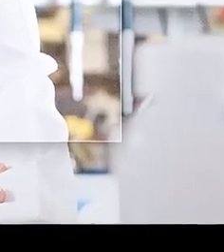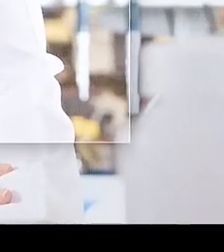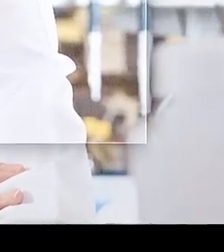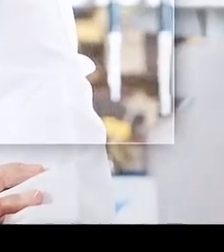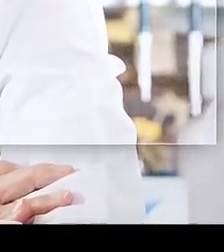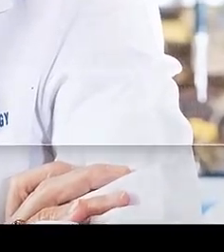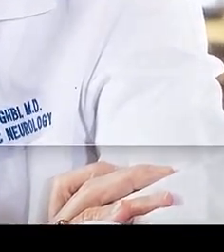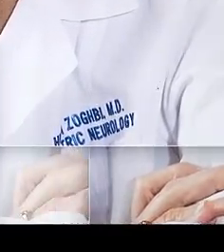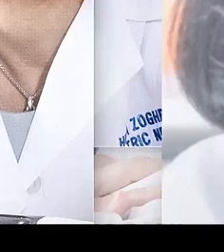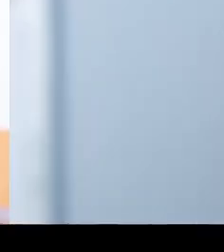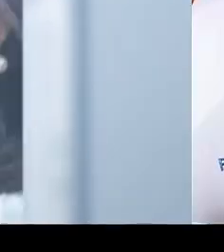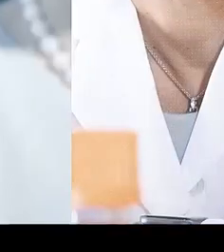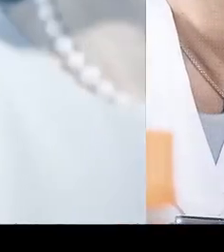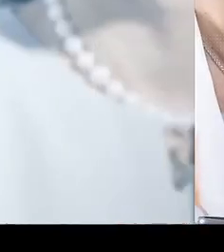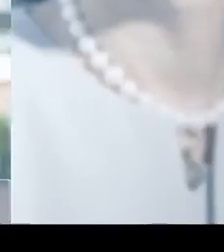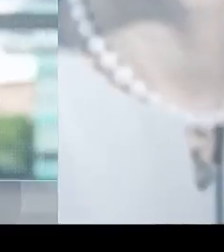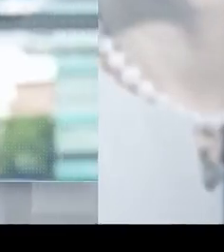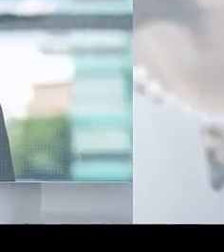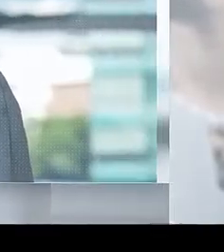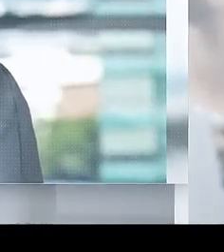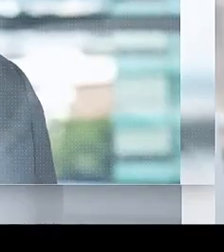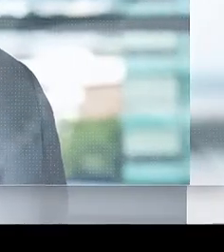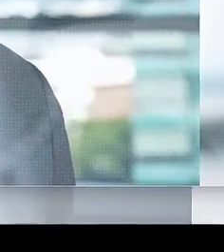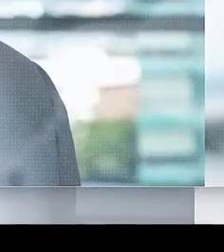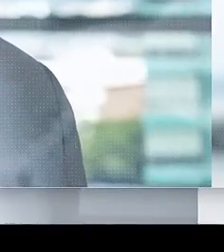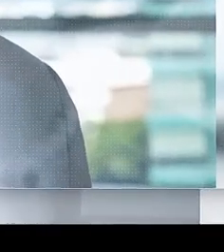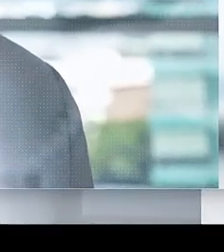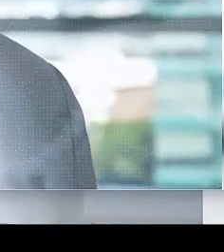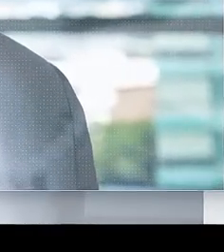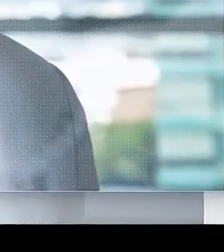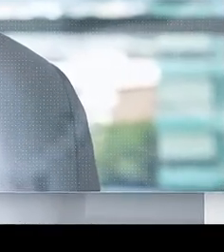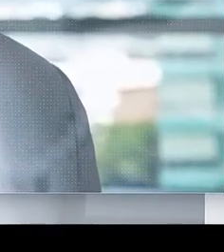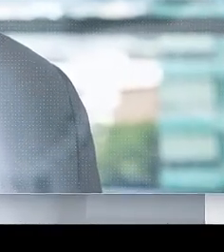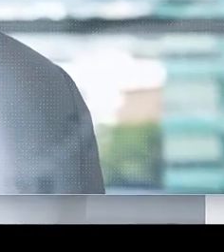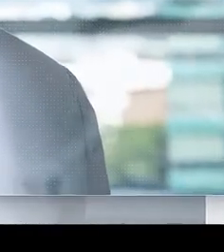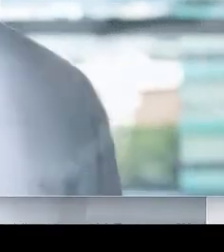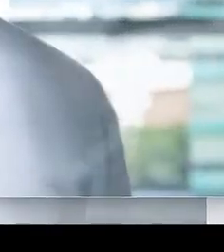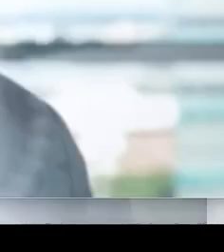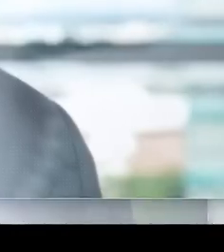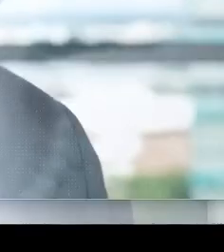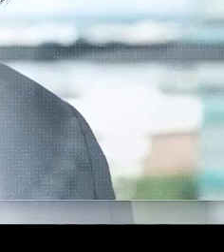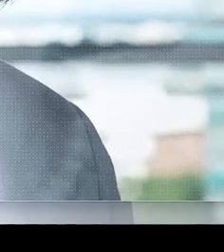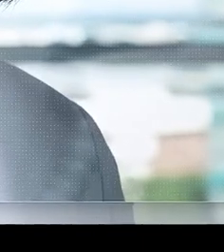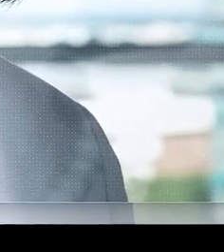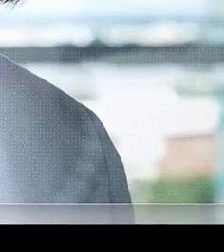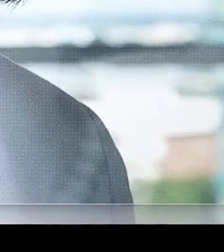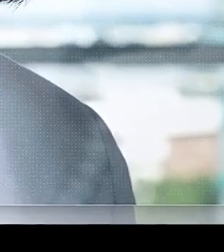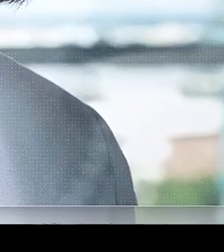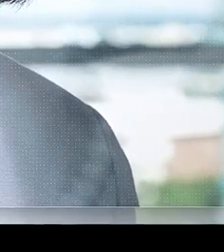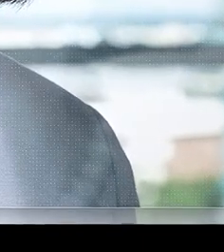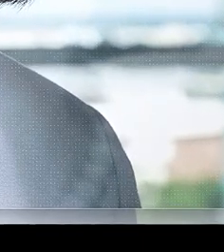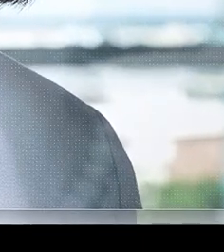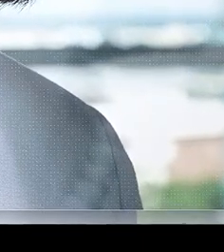Bayer College of Medicine in Houston en investigator aan het Howard Hughes Medical Institute. Ze heeft baanbrekend